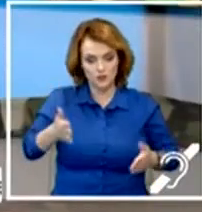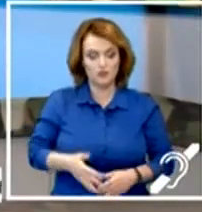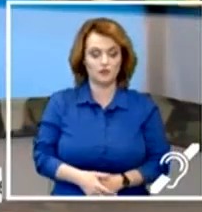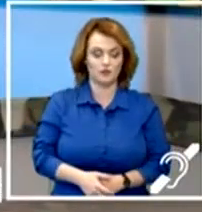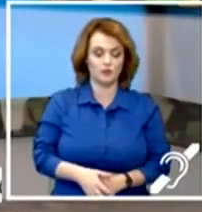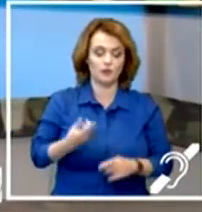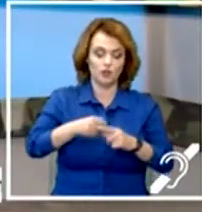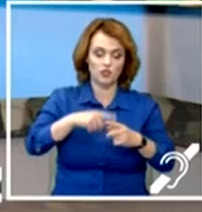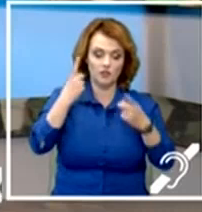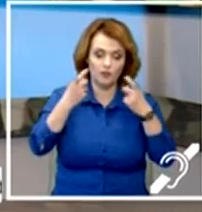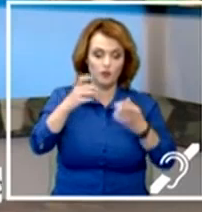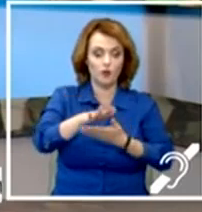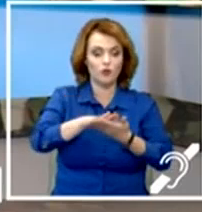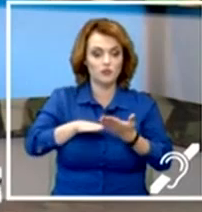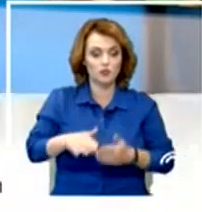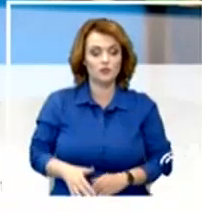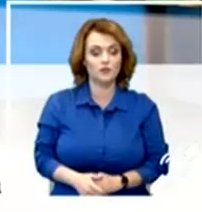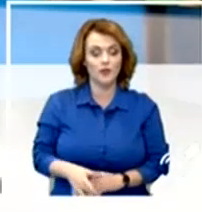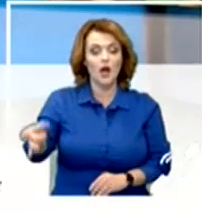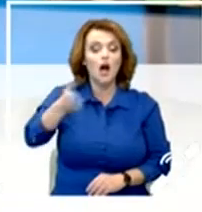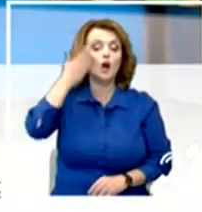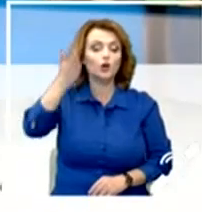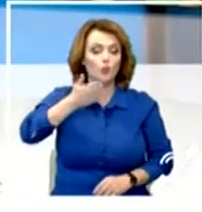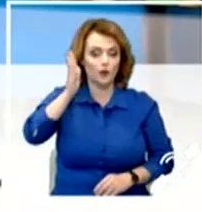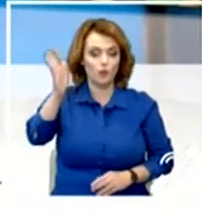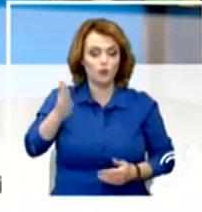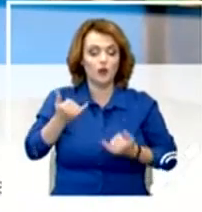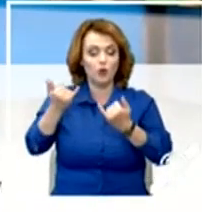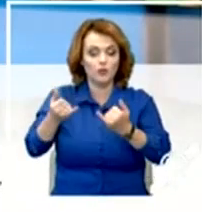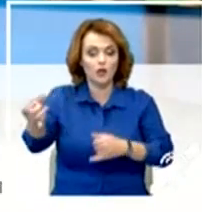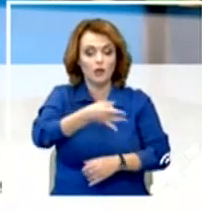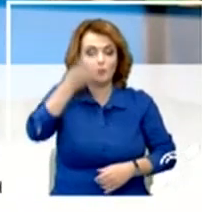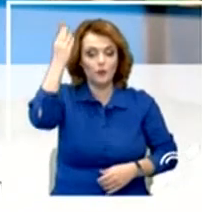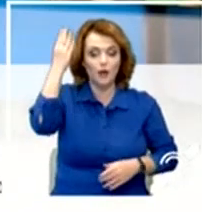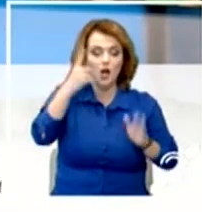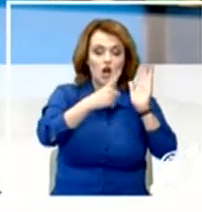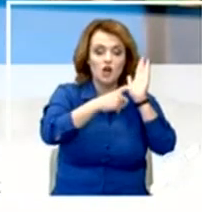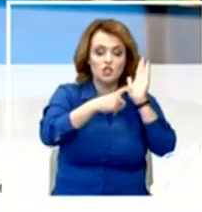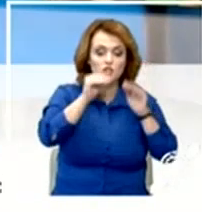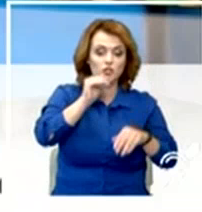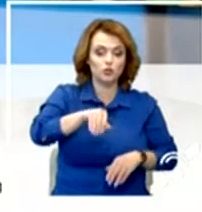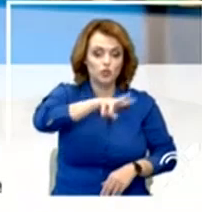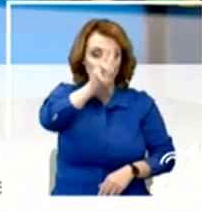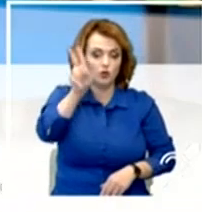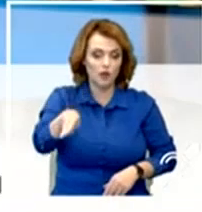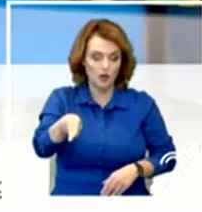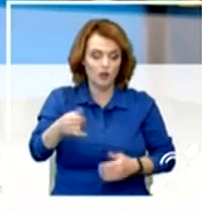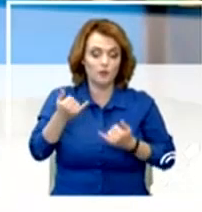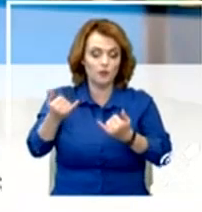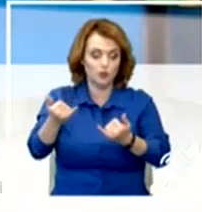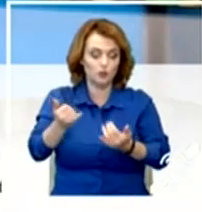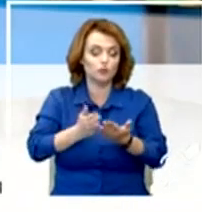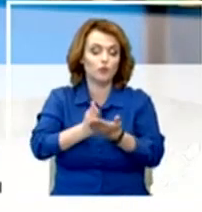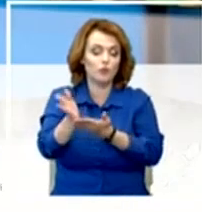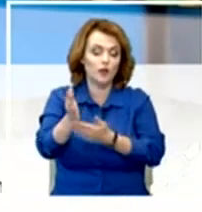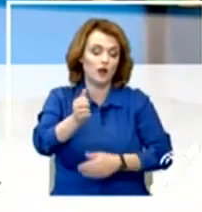pentru aceste informații. Continuăm telejurnalul. România va acorda Republicii Moldova $600.000 pentru întărirea rezilienței